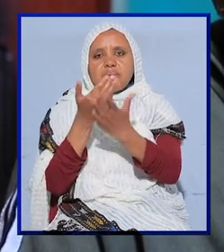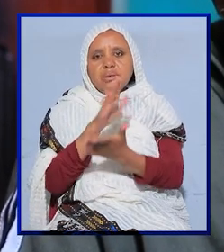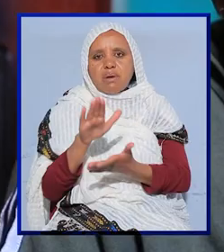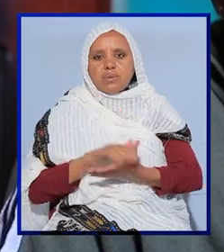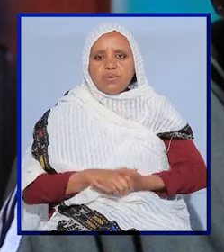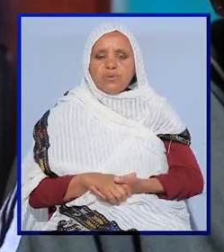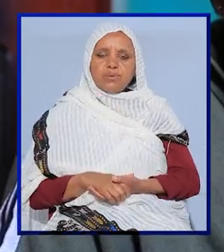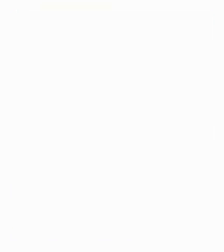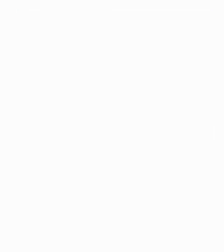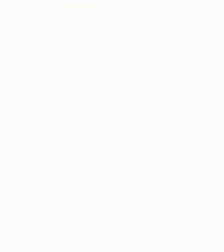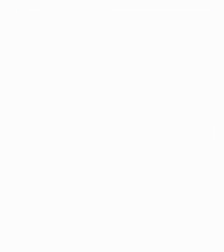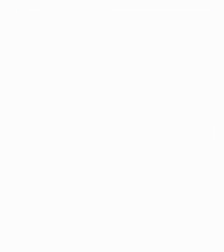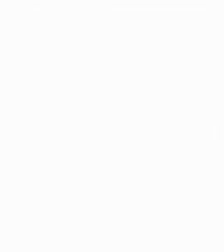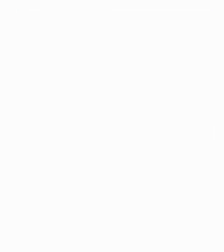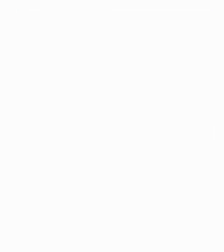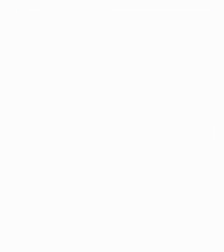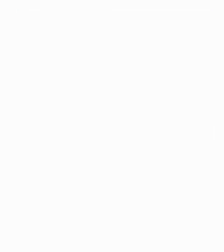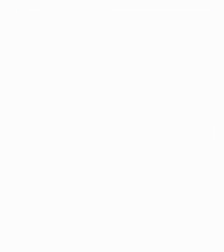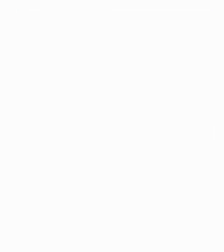ይድረስላቸው